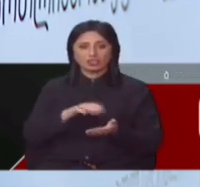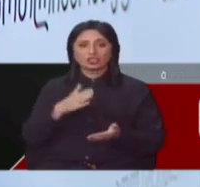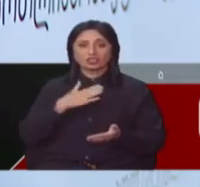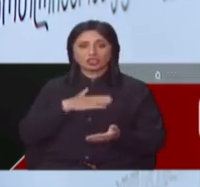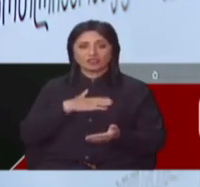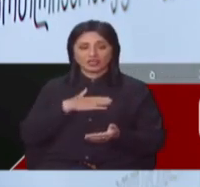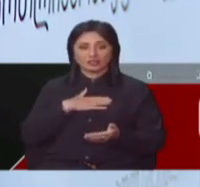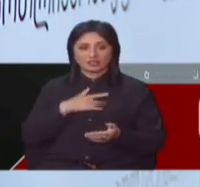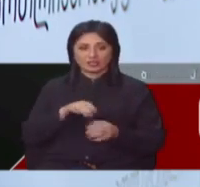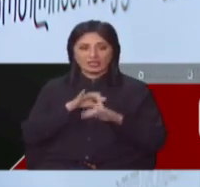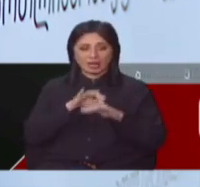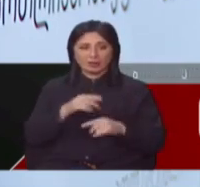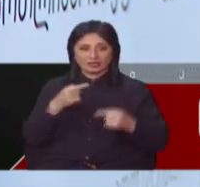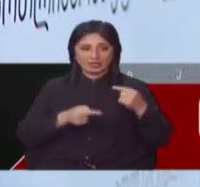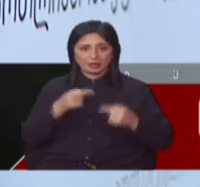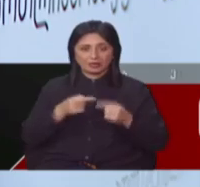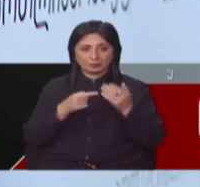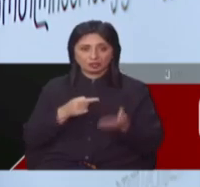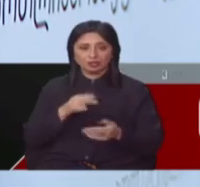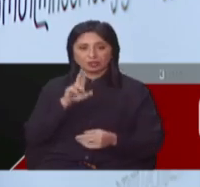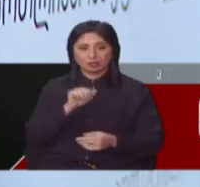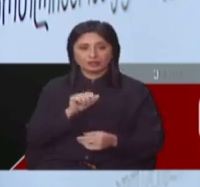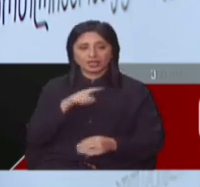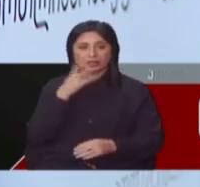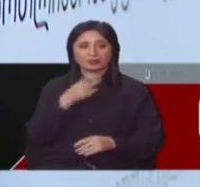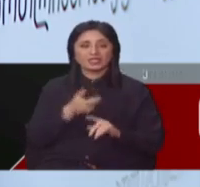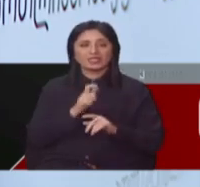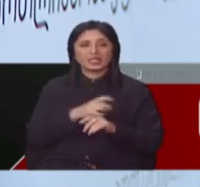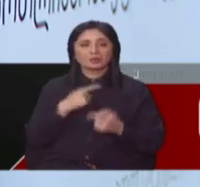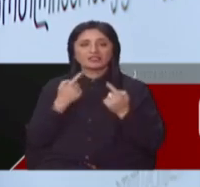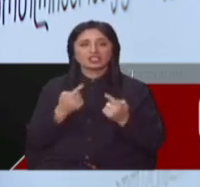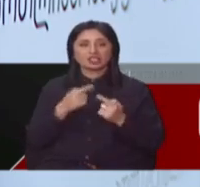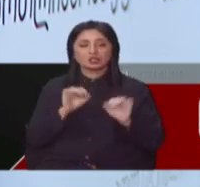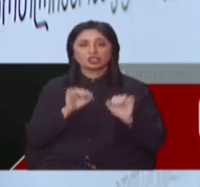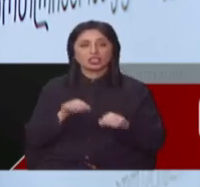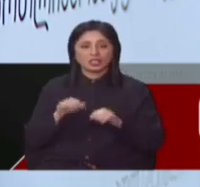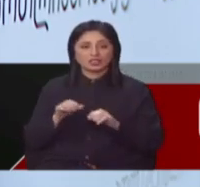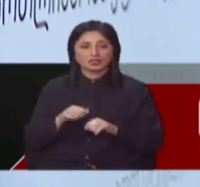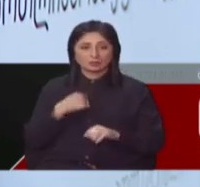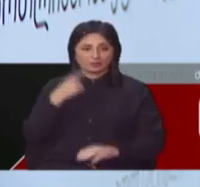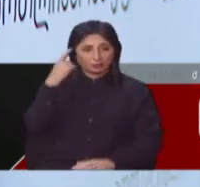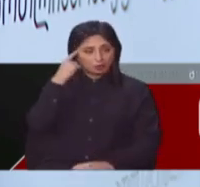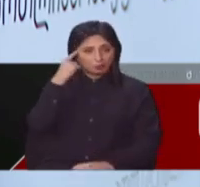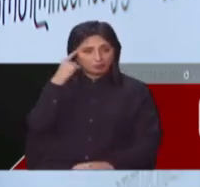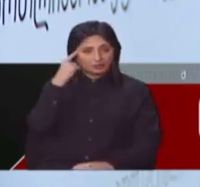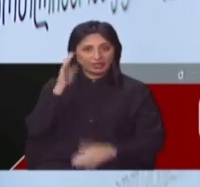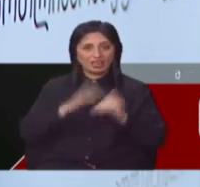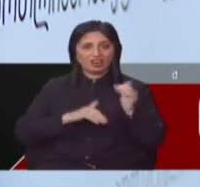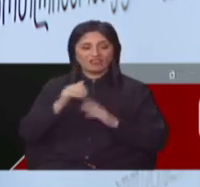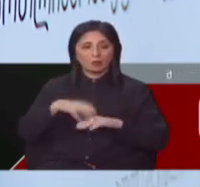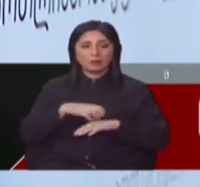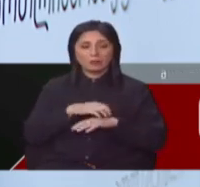ჩვენს მიერ გამართულ დებატებში და რა თქმა უნდა, ეს არის ძალიან მნიშვნელოვანი შესაძლებლობა, მე ვფიქრობ,